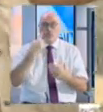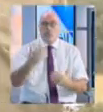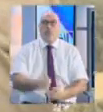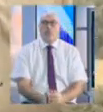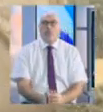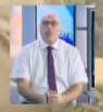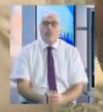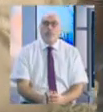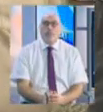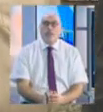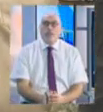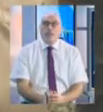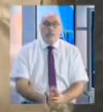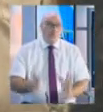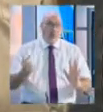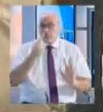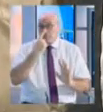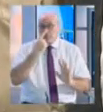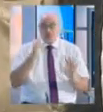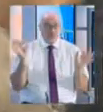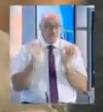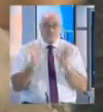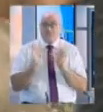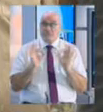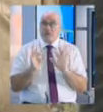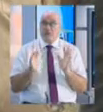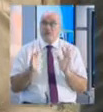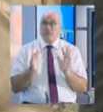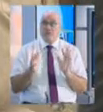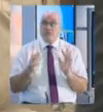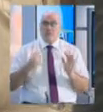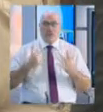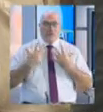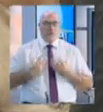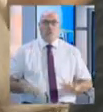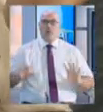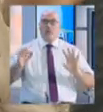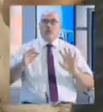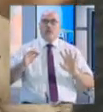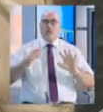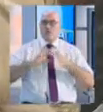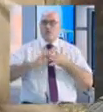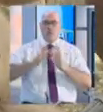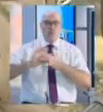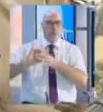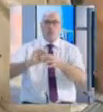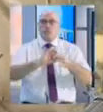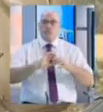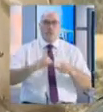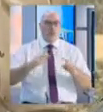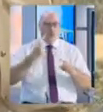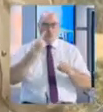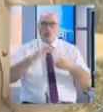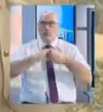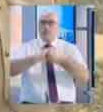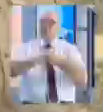عن بالي ما عندناش خبره في الشيء هذا، ومن هنا لا بروميير فوا تصرى هنا في سقهراس. بصح الحمد لله الشعب راه واقف مع بعض، نحن كي نشوفوا هكا بعضنا واقفين